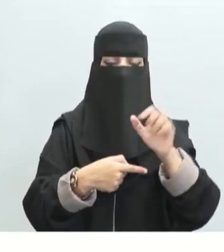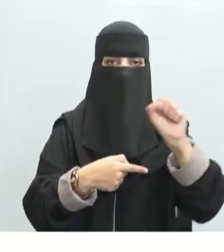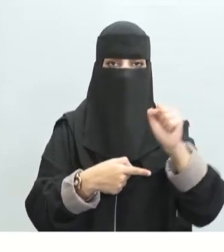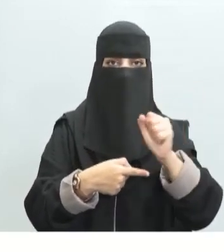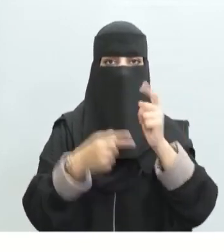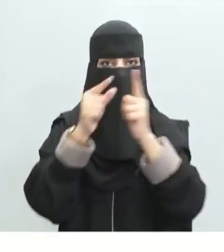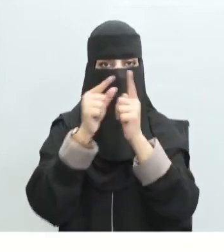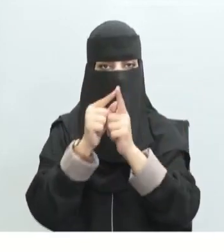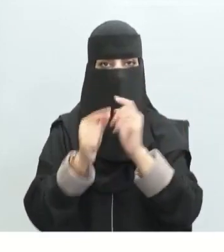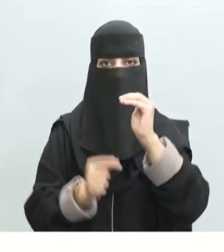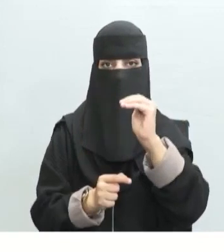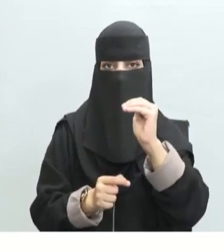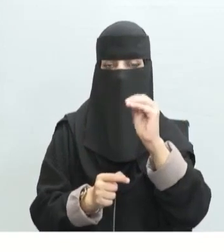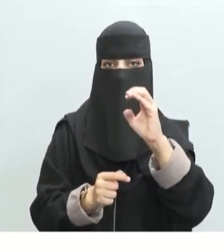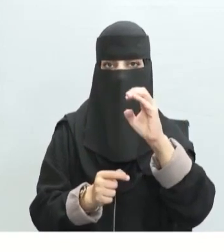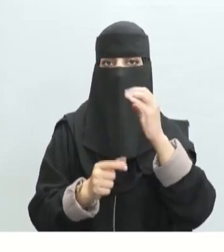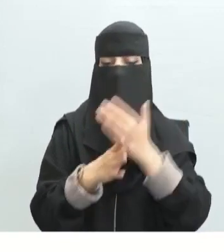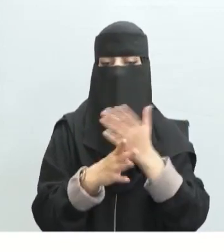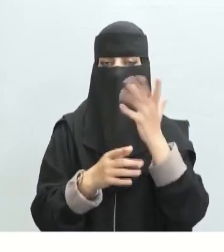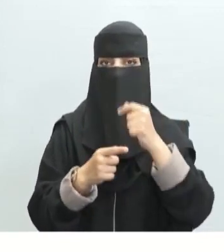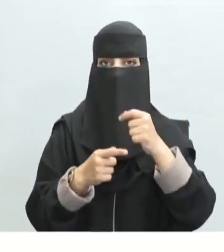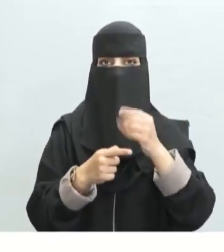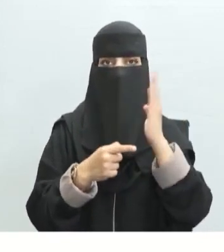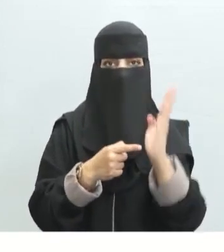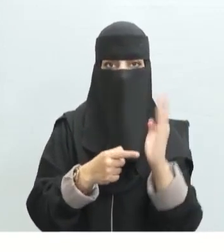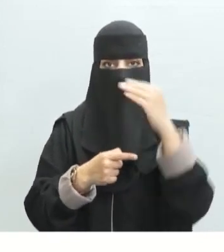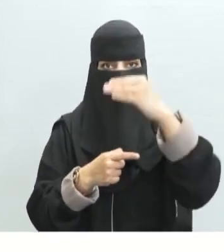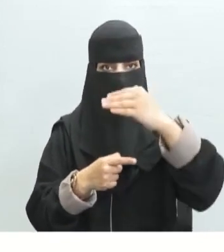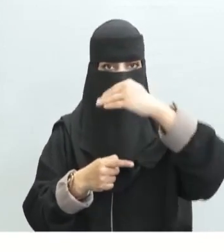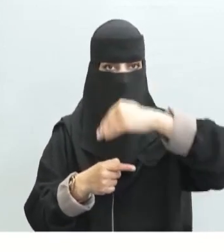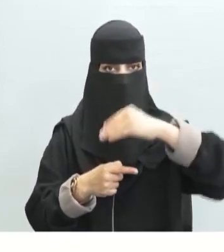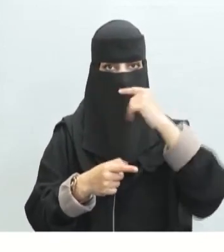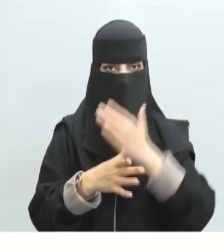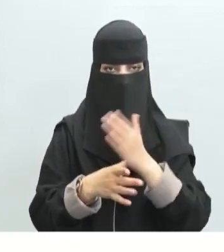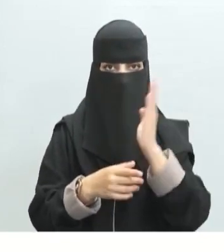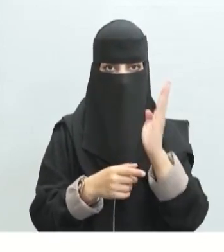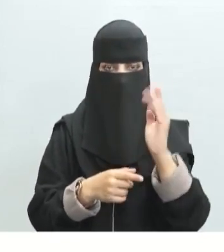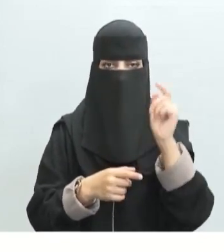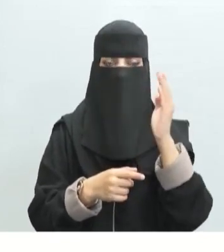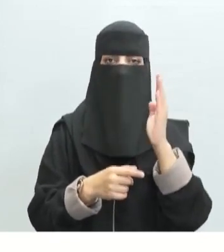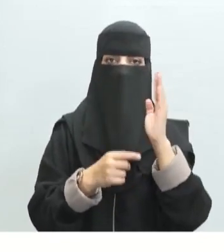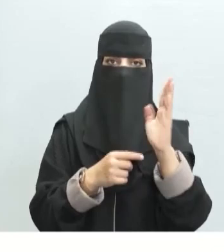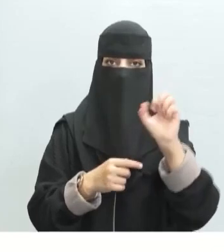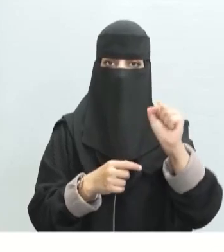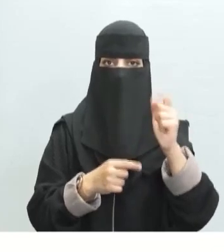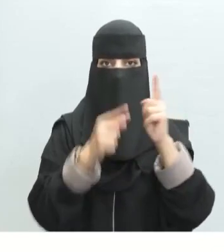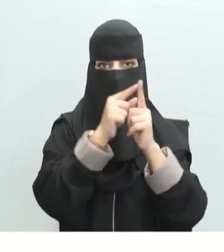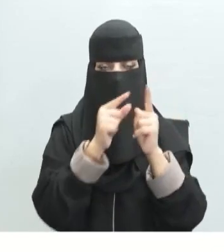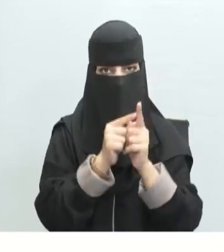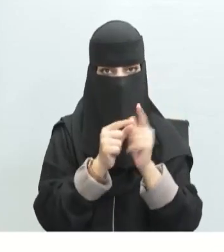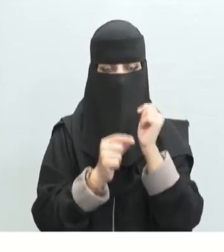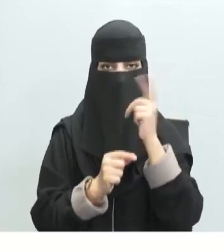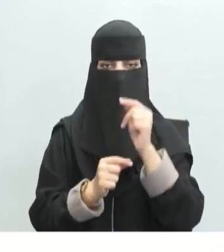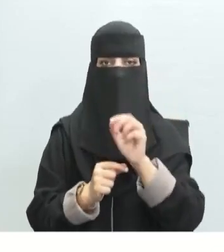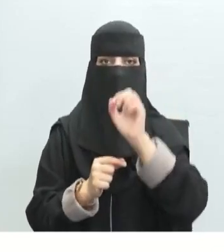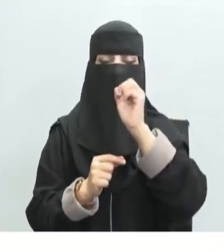وبي وسي وعندنا ايضا ثلاثه اضلاع عندنا الضلع اي بي وعندنا الضلع